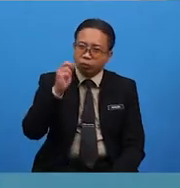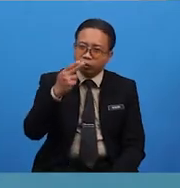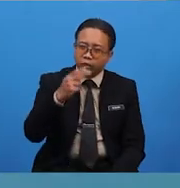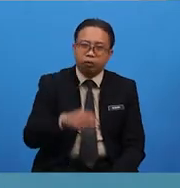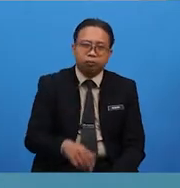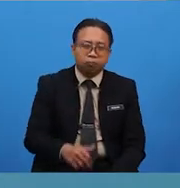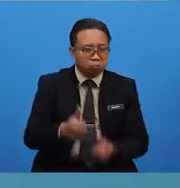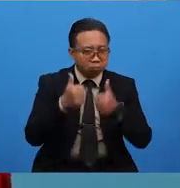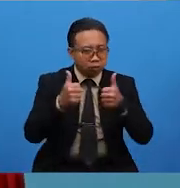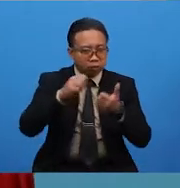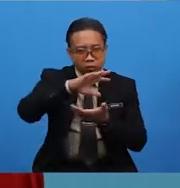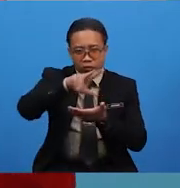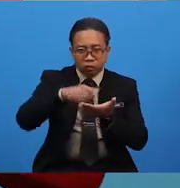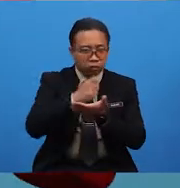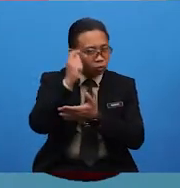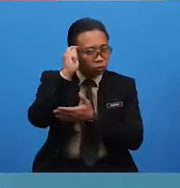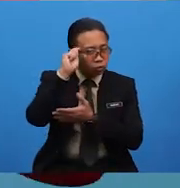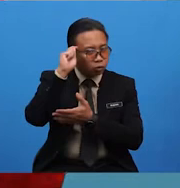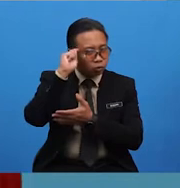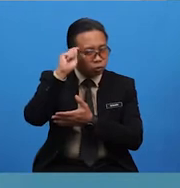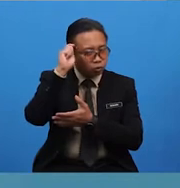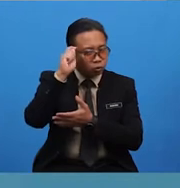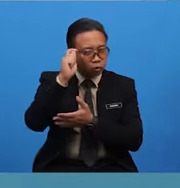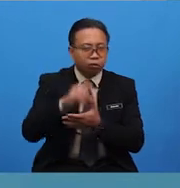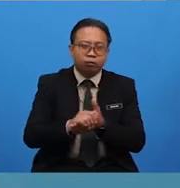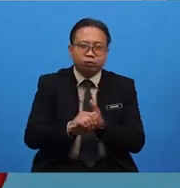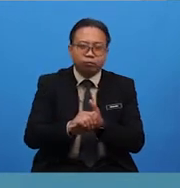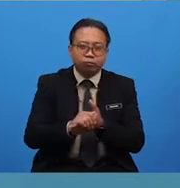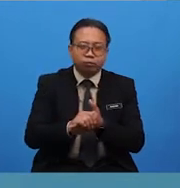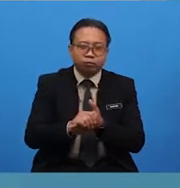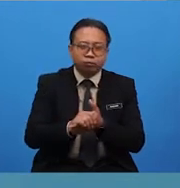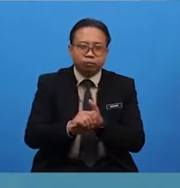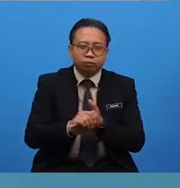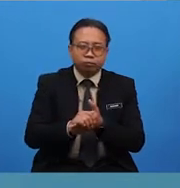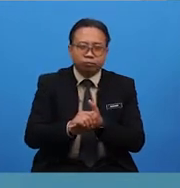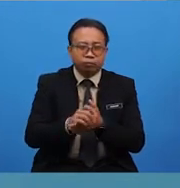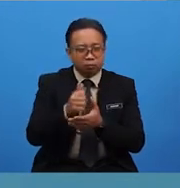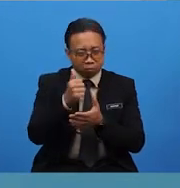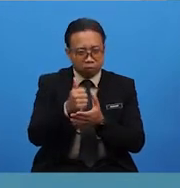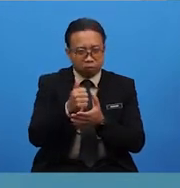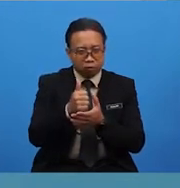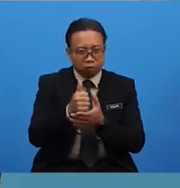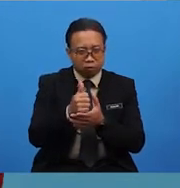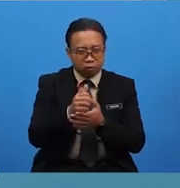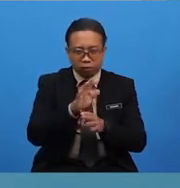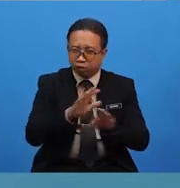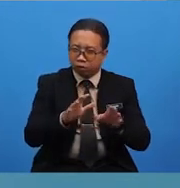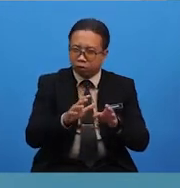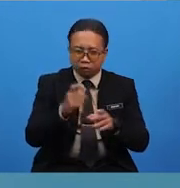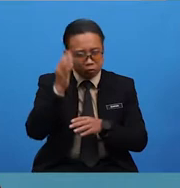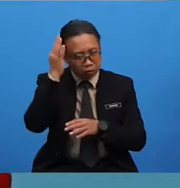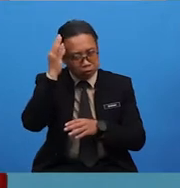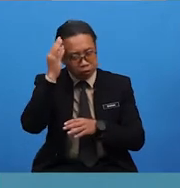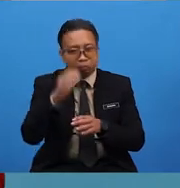wow hebat hebat semut toko yang Kak Tia perkenalkan kakung jadi jauh memang tidak